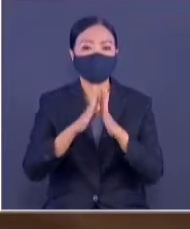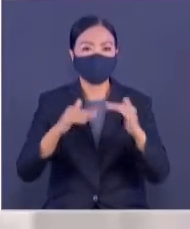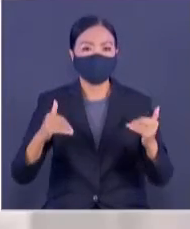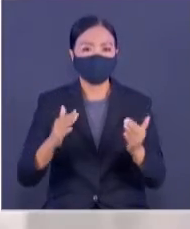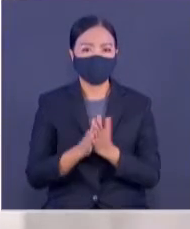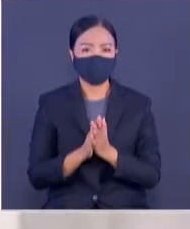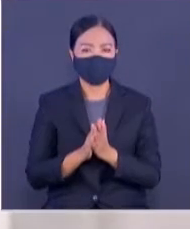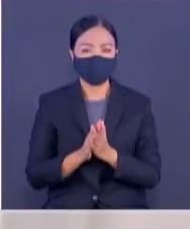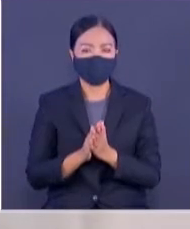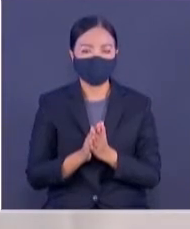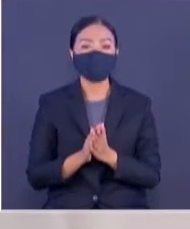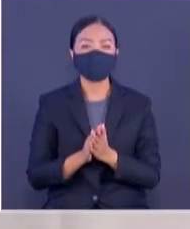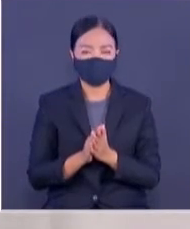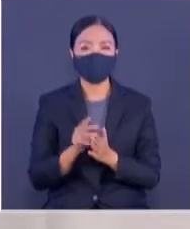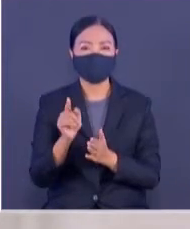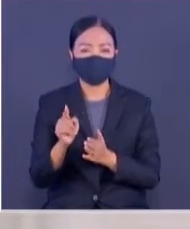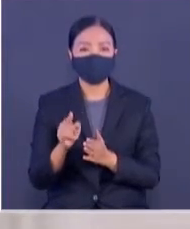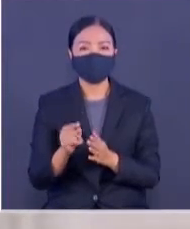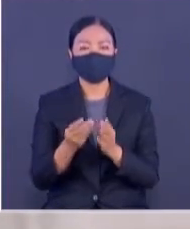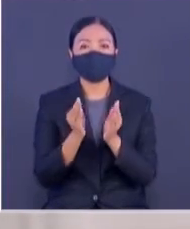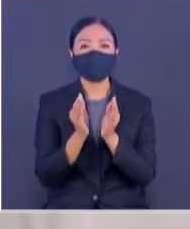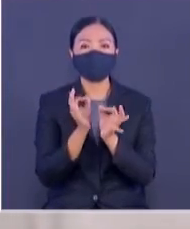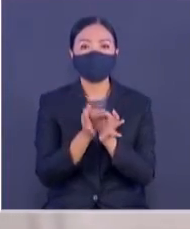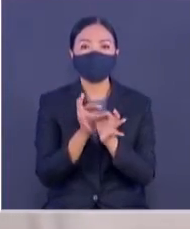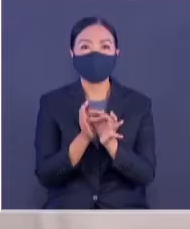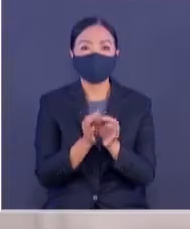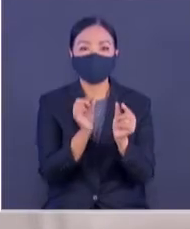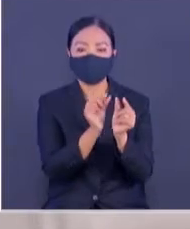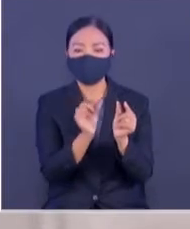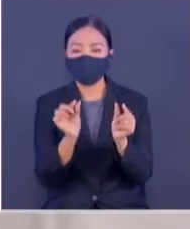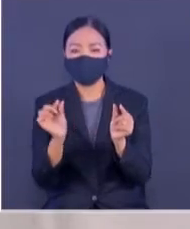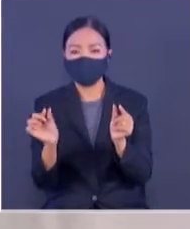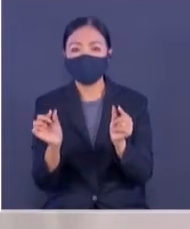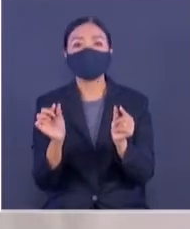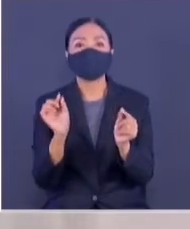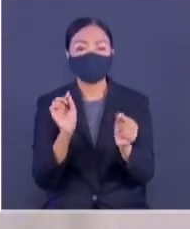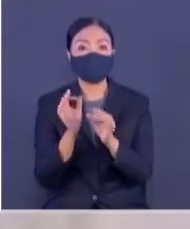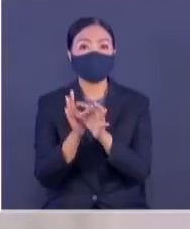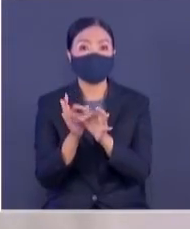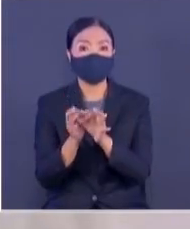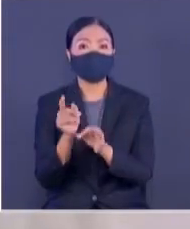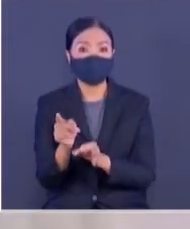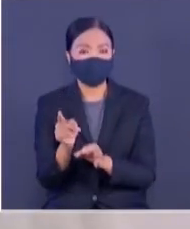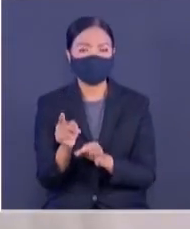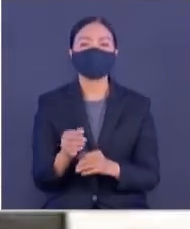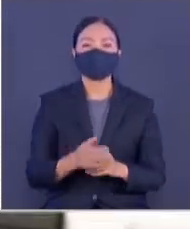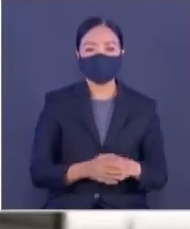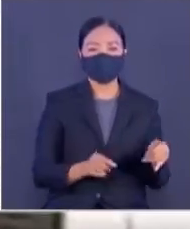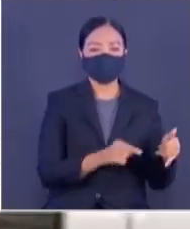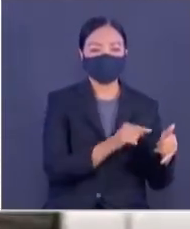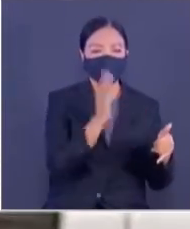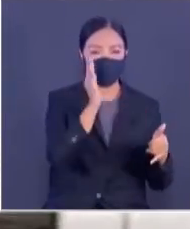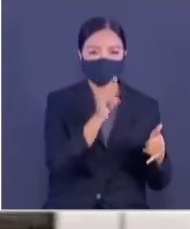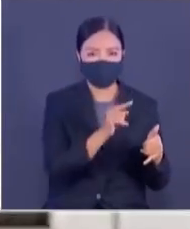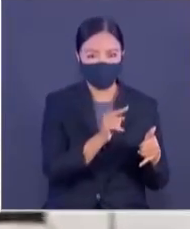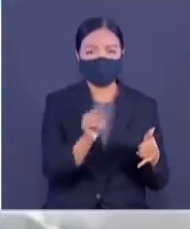ปเปลี่ยนแปลงเลขที่บัญชีที่ทางวัดโพสต์แจ้งญาติโยมและผู้มีจิตศรัทธาว่าอยากจะร่วมทำบุญกับทางวัดทำบุ